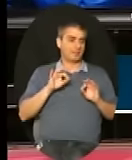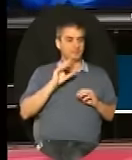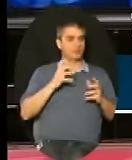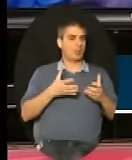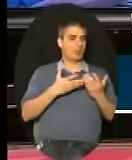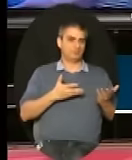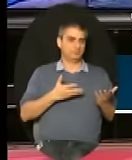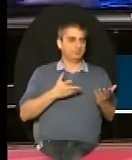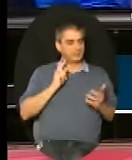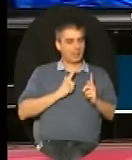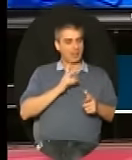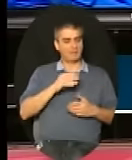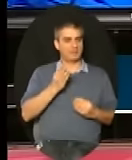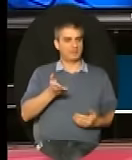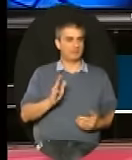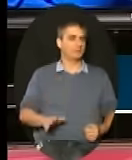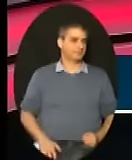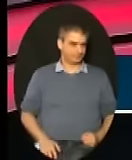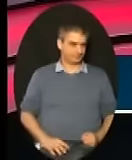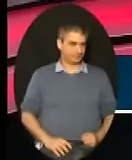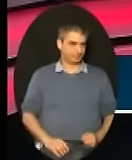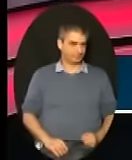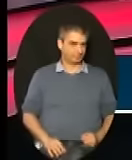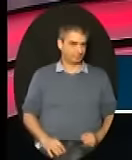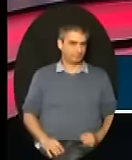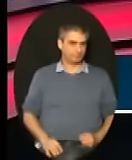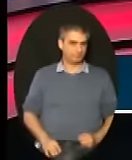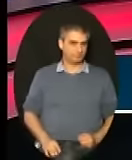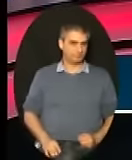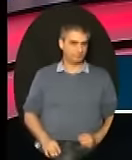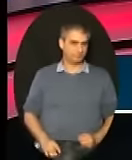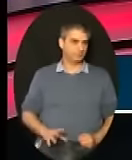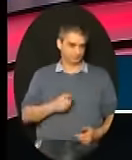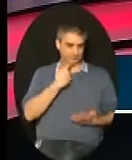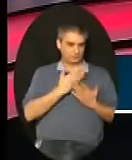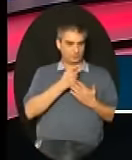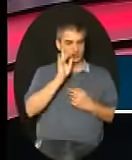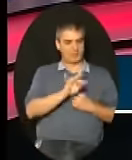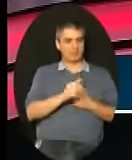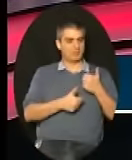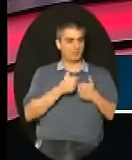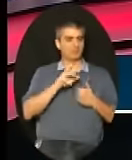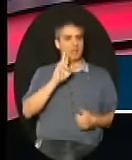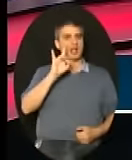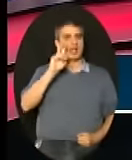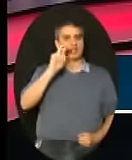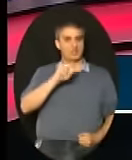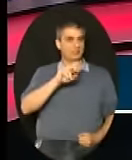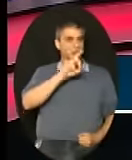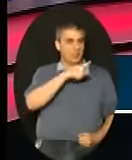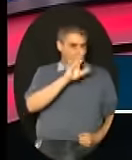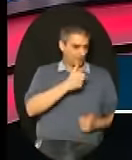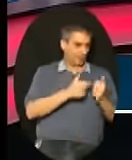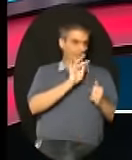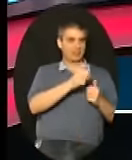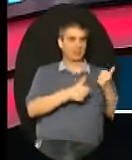אומה, שצריך להילחם על הדברים האלה. כן, וזה לא מפחיד מעצם העובדה שאת התנגדת למועמדות של חנין זועבי, ואולי תתנגדי גם למועמדות